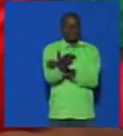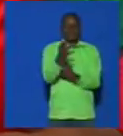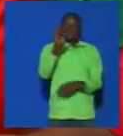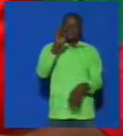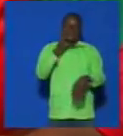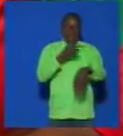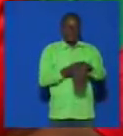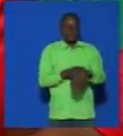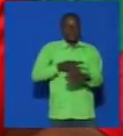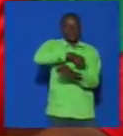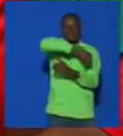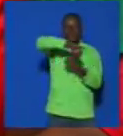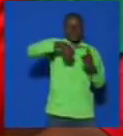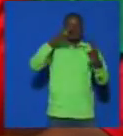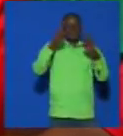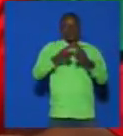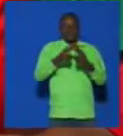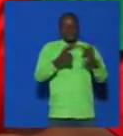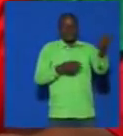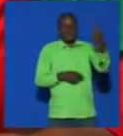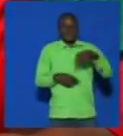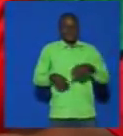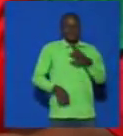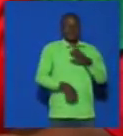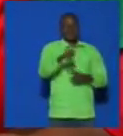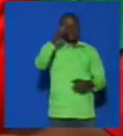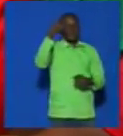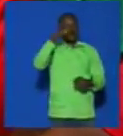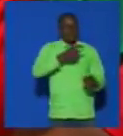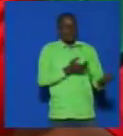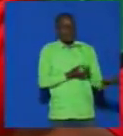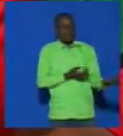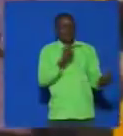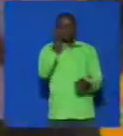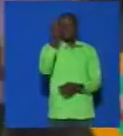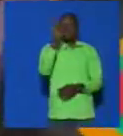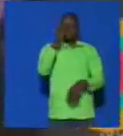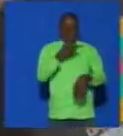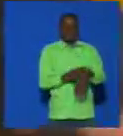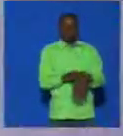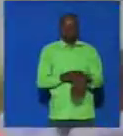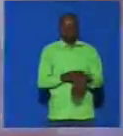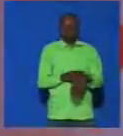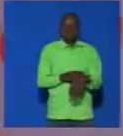tournées en ville en vain d'arriver au stade du 4-août comme ça attendent à 17 heures